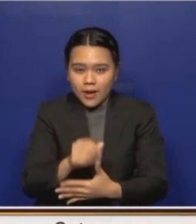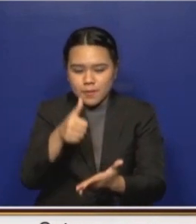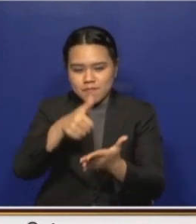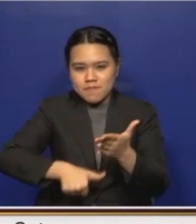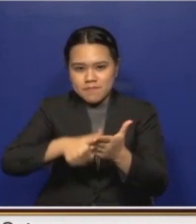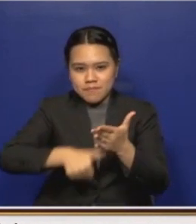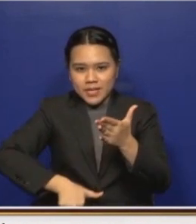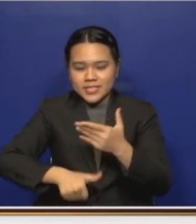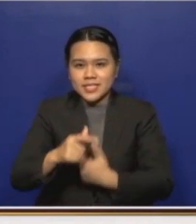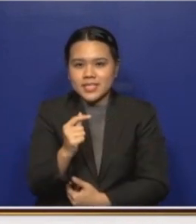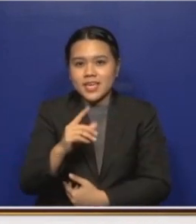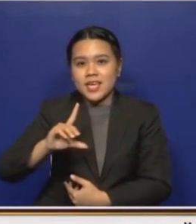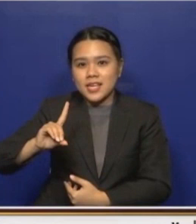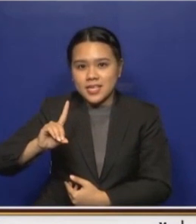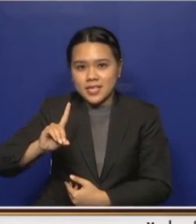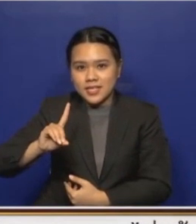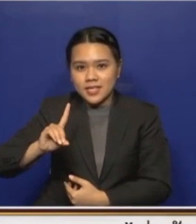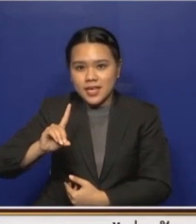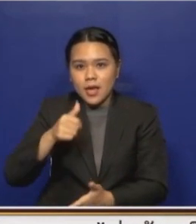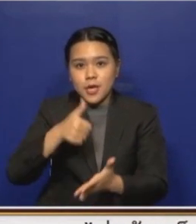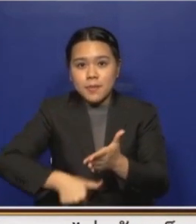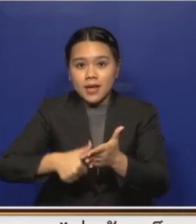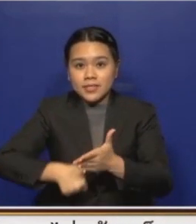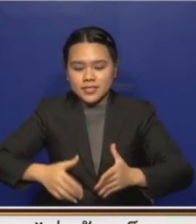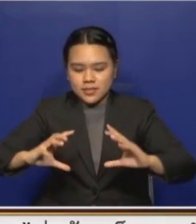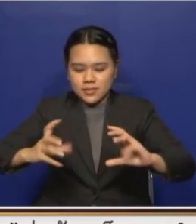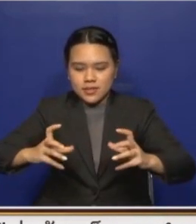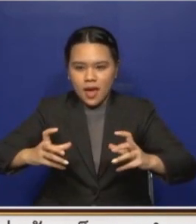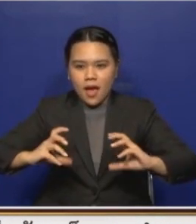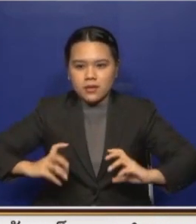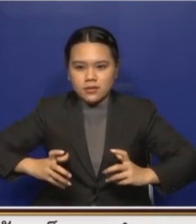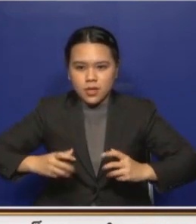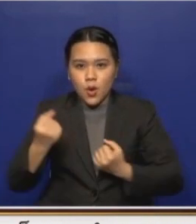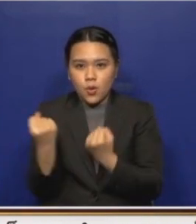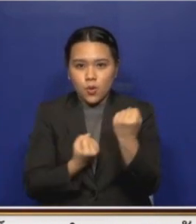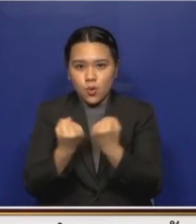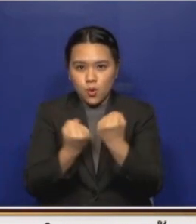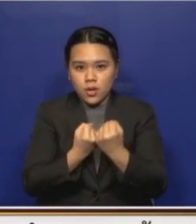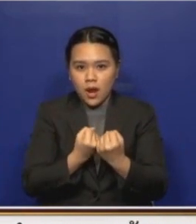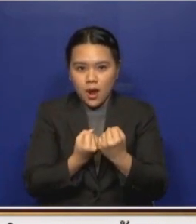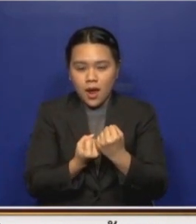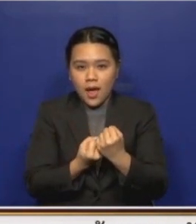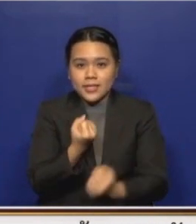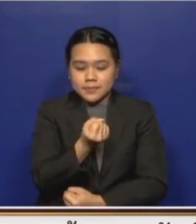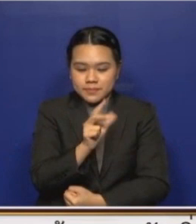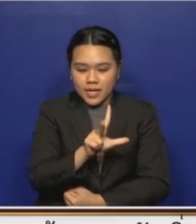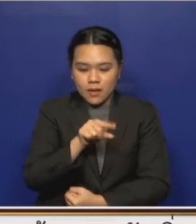ถยนต์ท่านดูโดยเพิ่มจาก 13.25 ถึง 22.21%